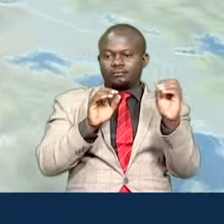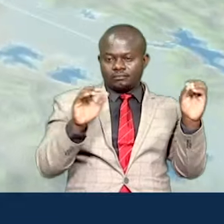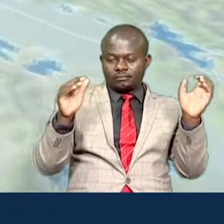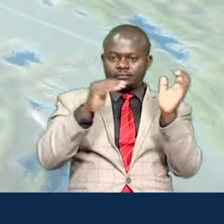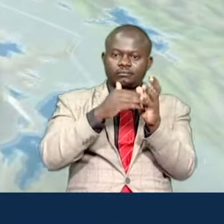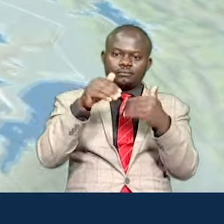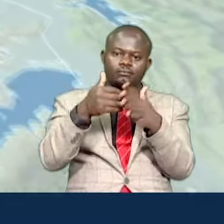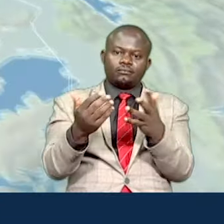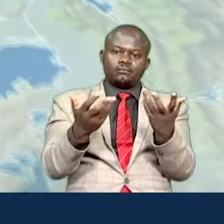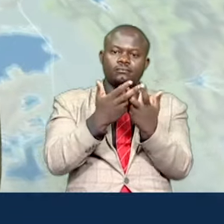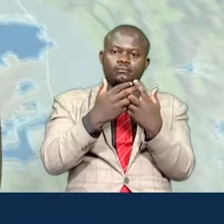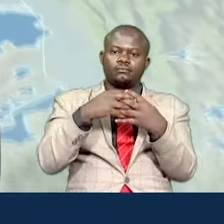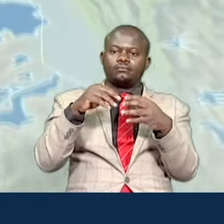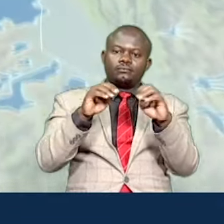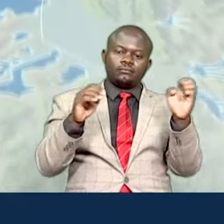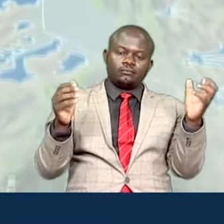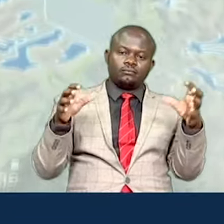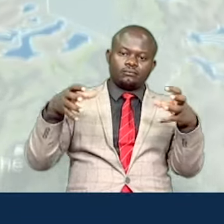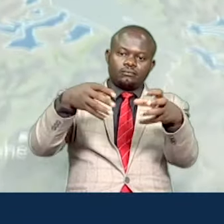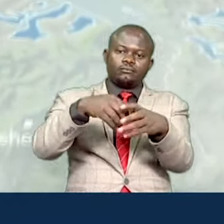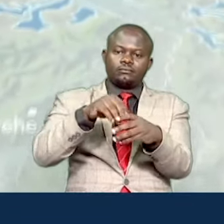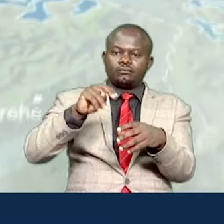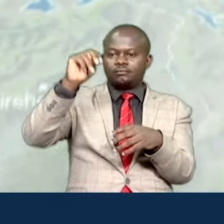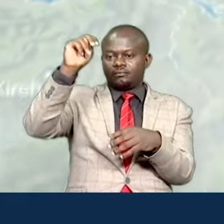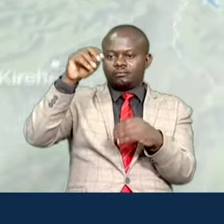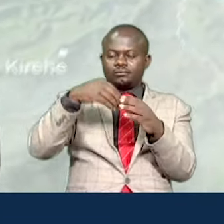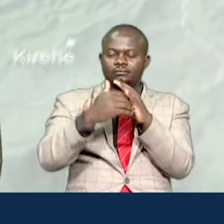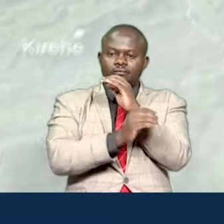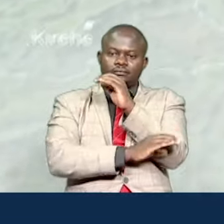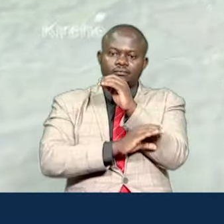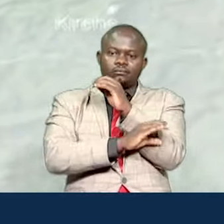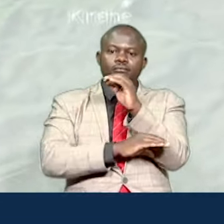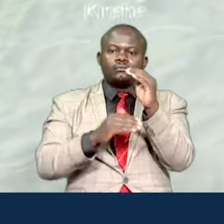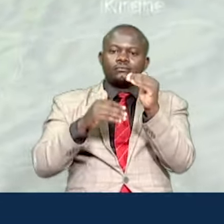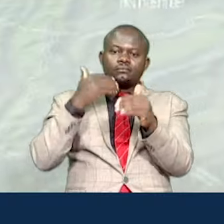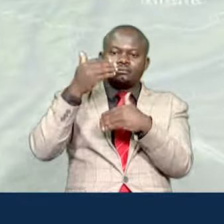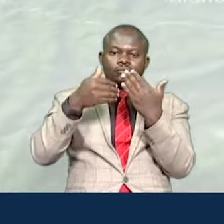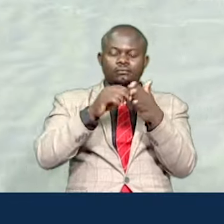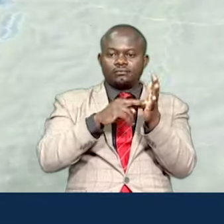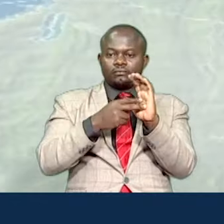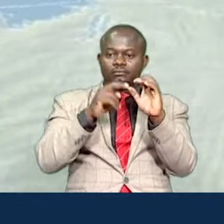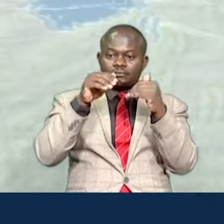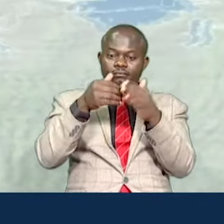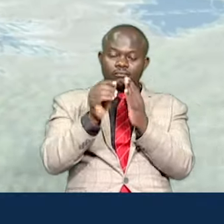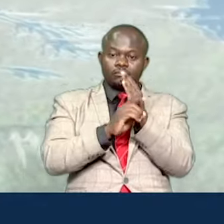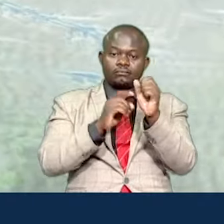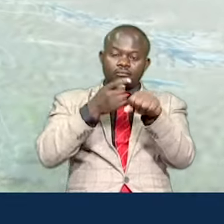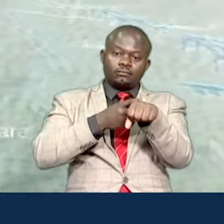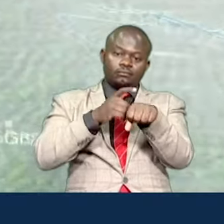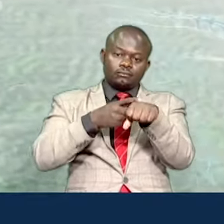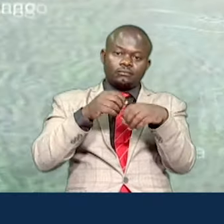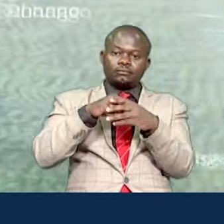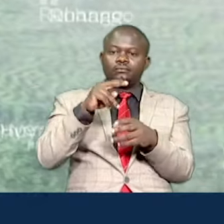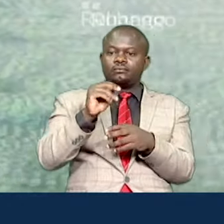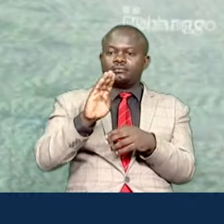ndetse uhure no mu burasirazuba bihurire mu bice by'amajyaruguru y'igihugu, no kuvuga mu karere ka Musanze,